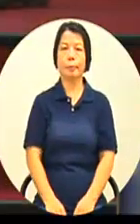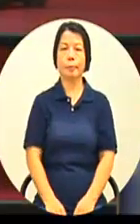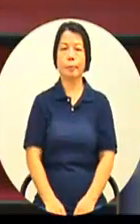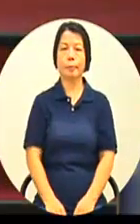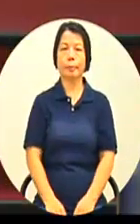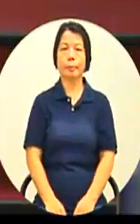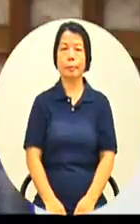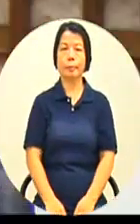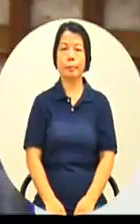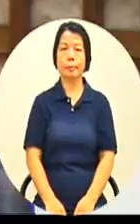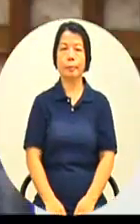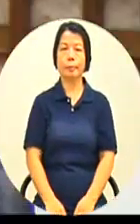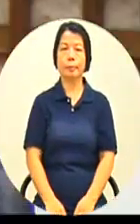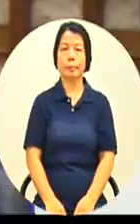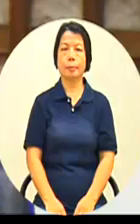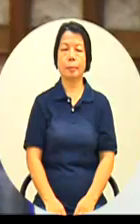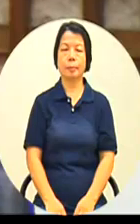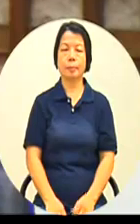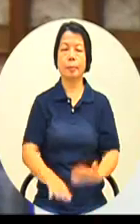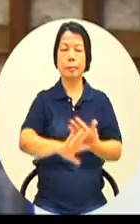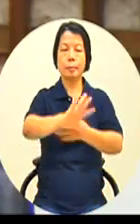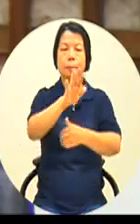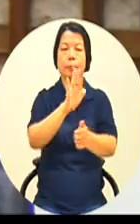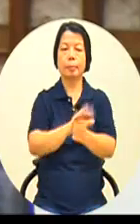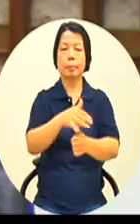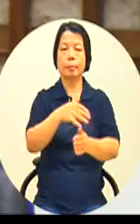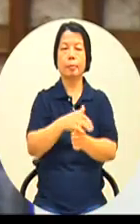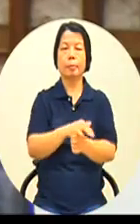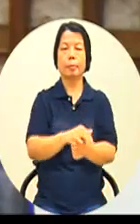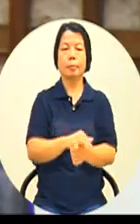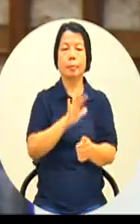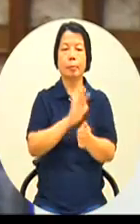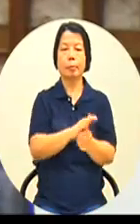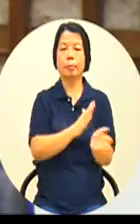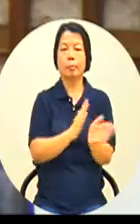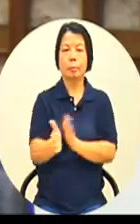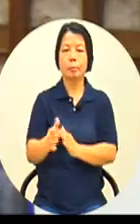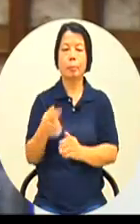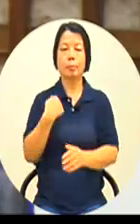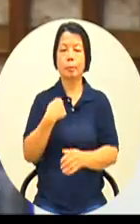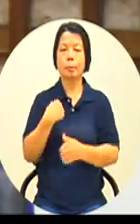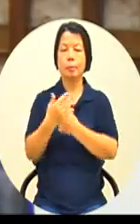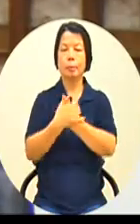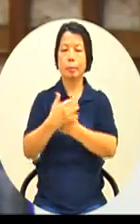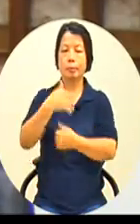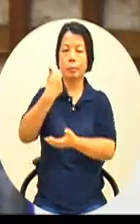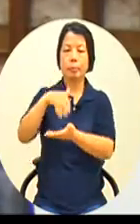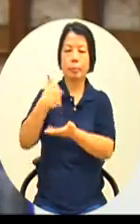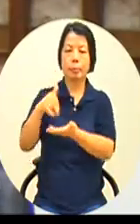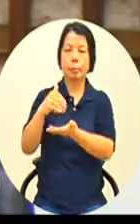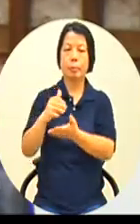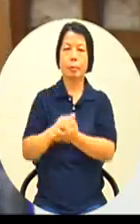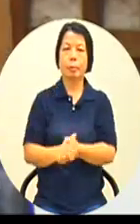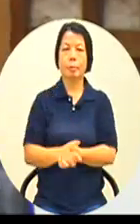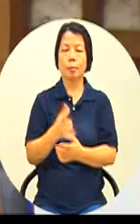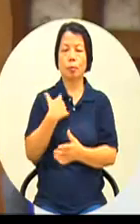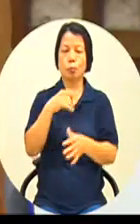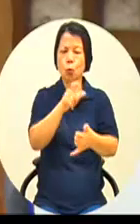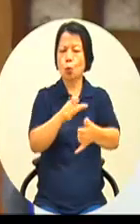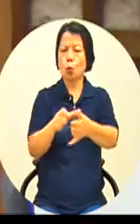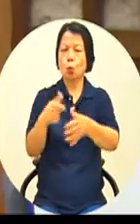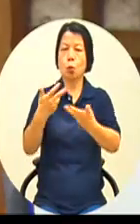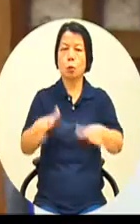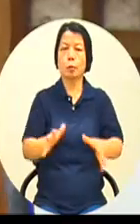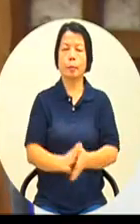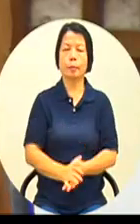的。议会助理吼，叫用计算机甲我算啦。我老师早死，嘛毋捌看到这堆件数。平